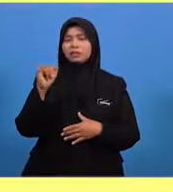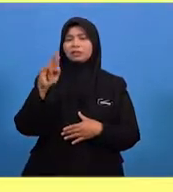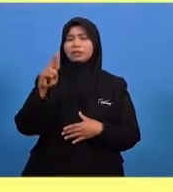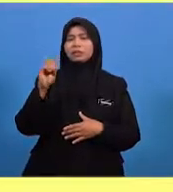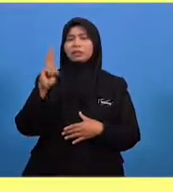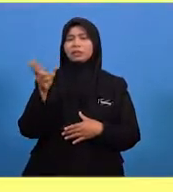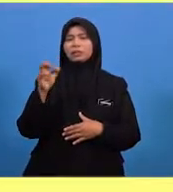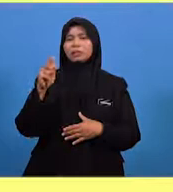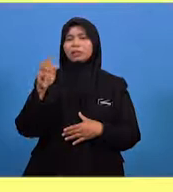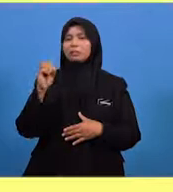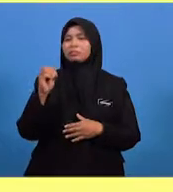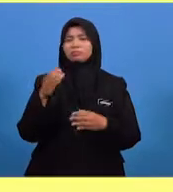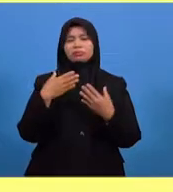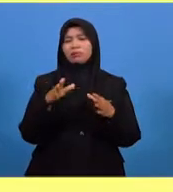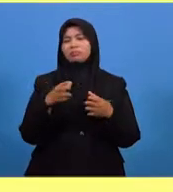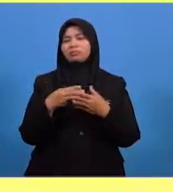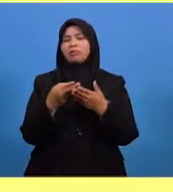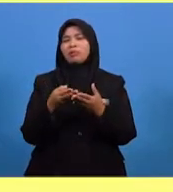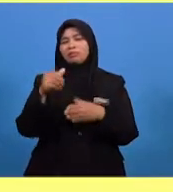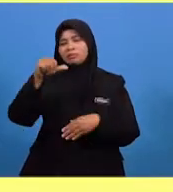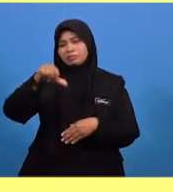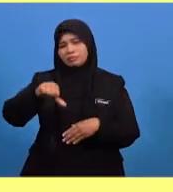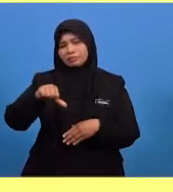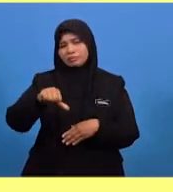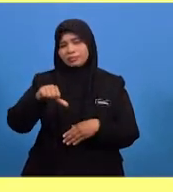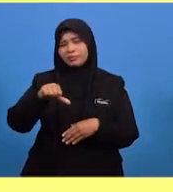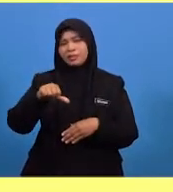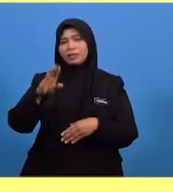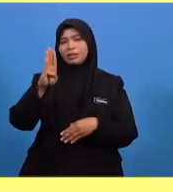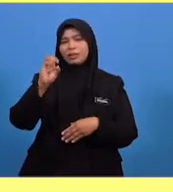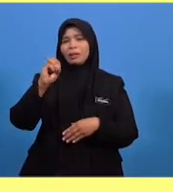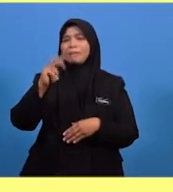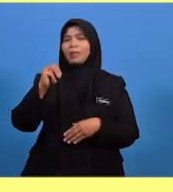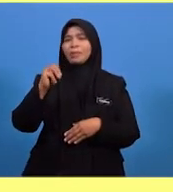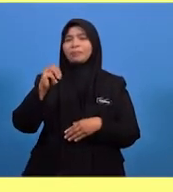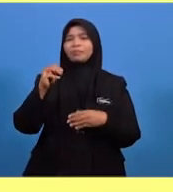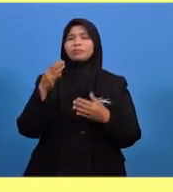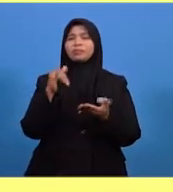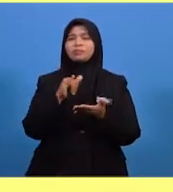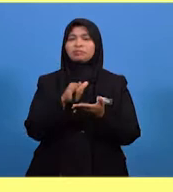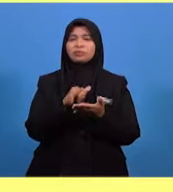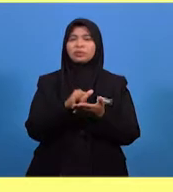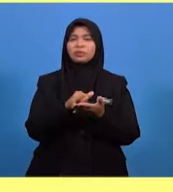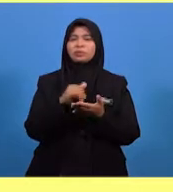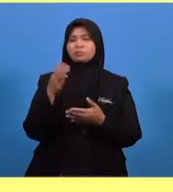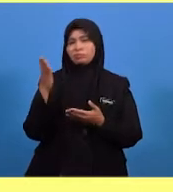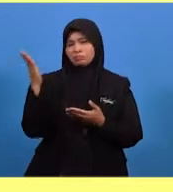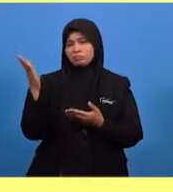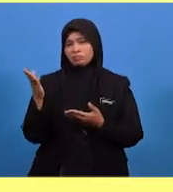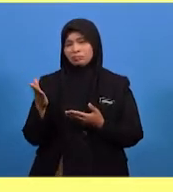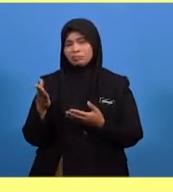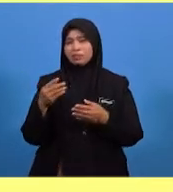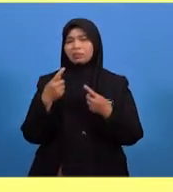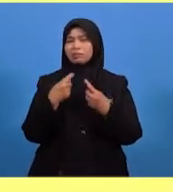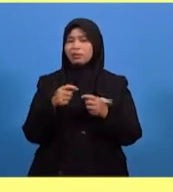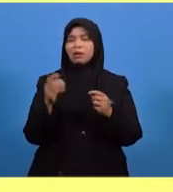jepun menyerah kalah pengguguran bom ke atas Hiroshima dan Nagasaki telah